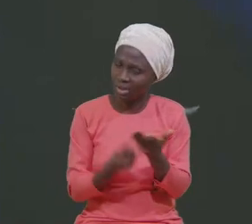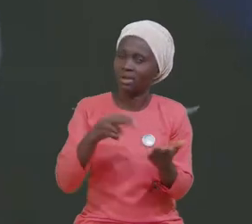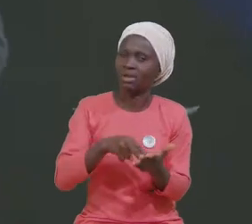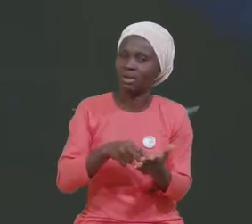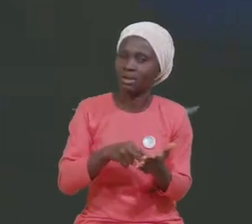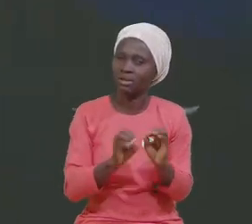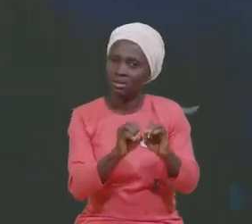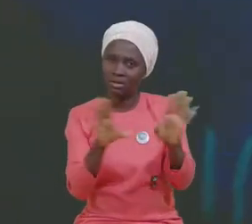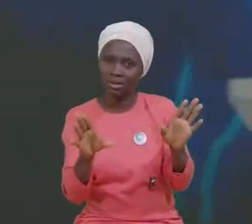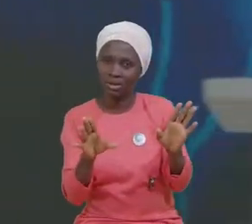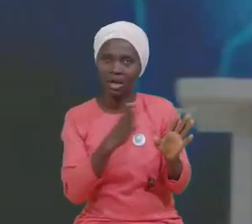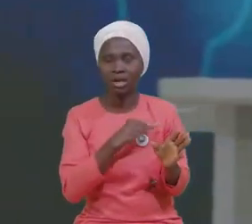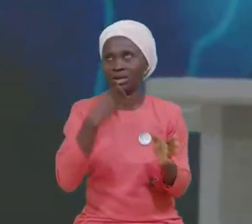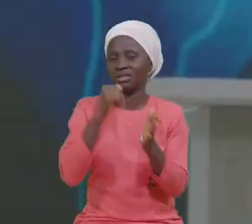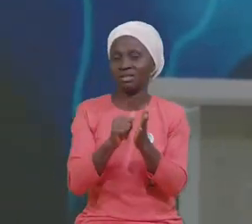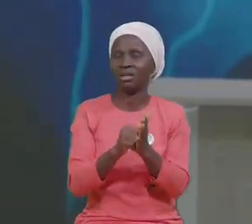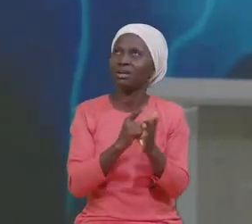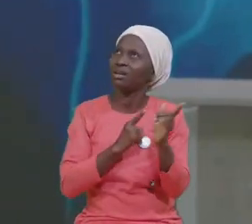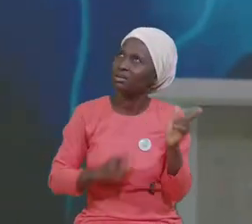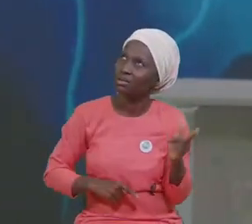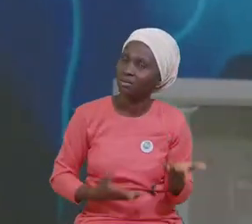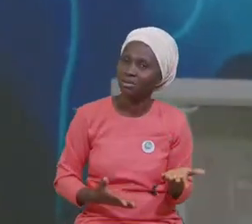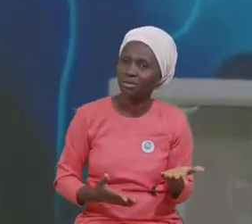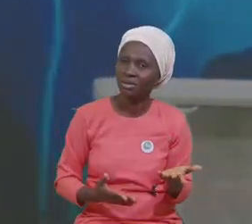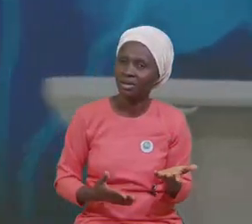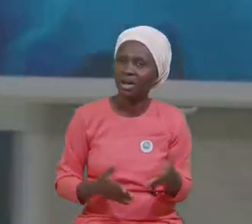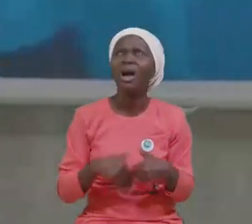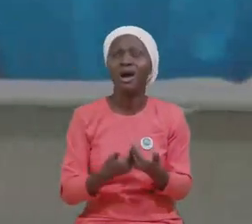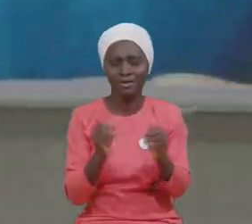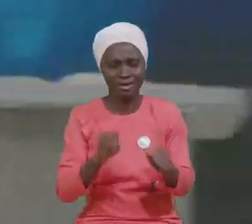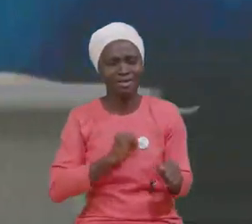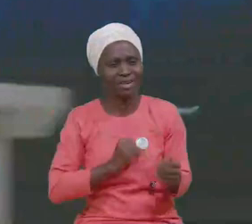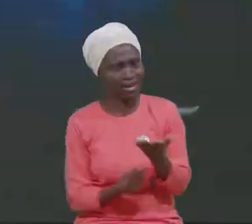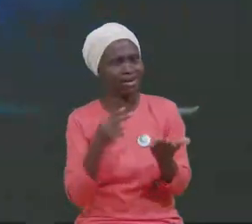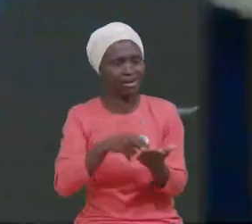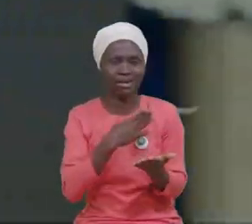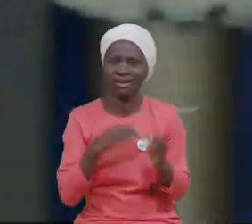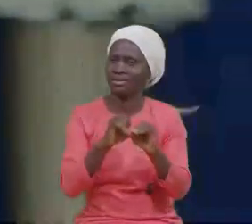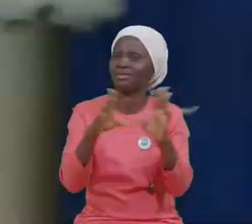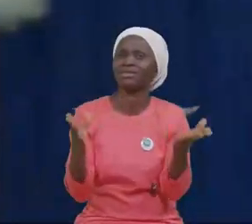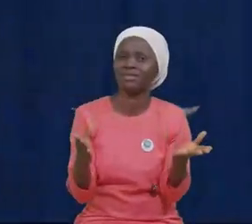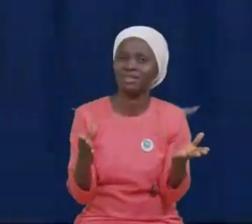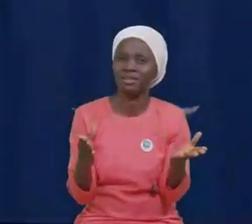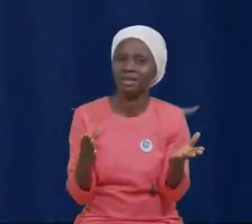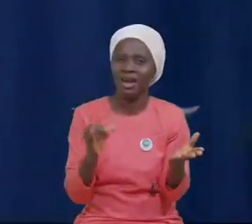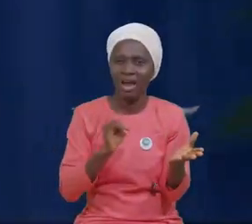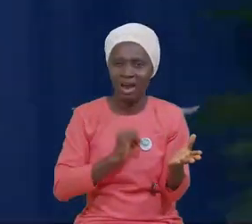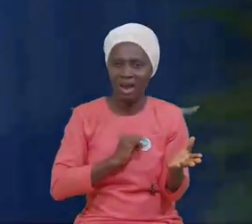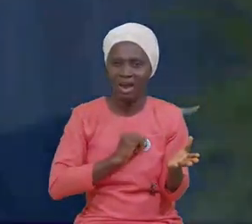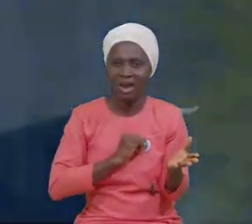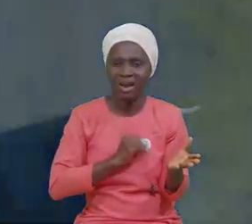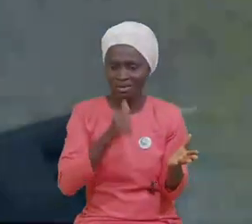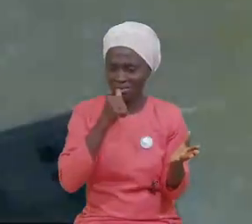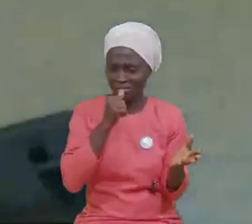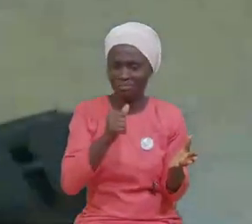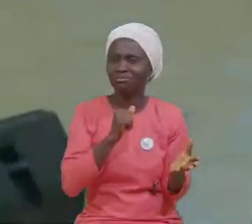lève-toi et sois et brille. J'ai dit, Seigneur, comment est-ce que je peux me lever et briller? Je ne suis plus un